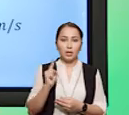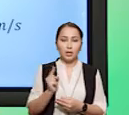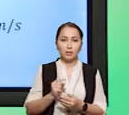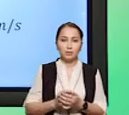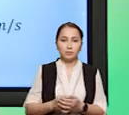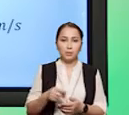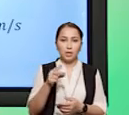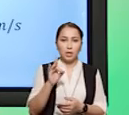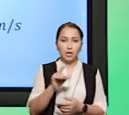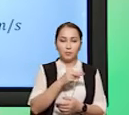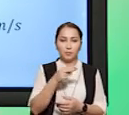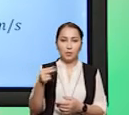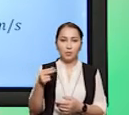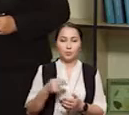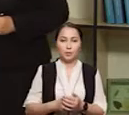R barobar